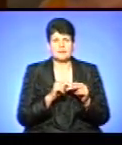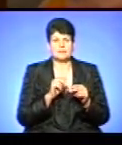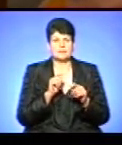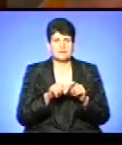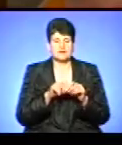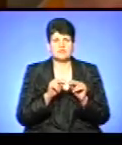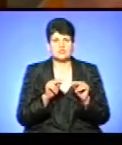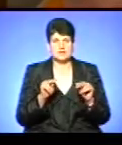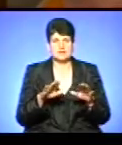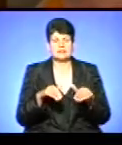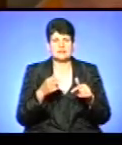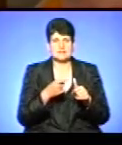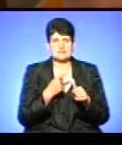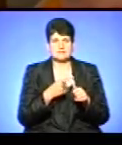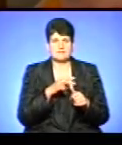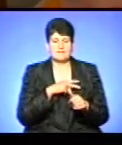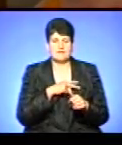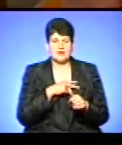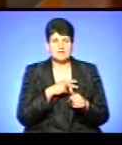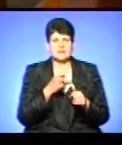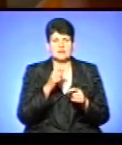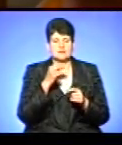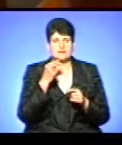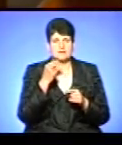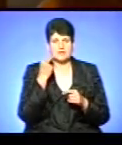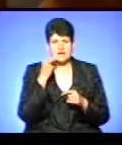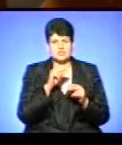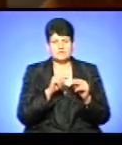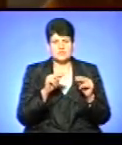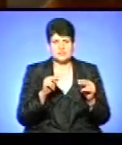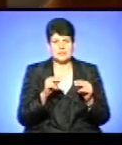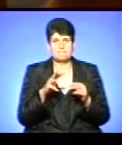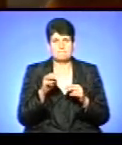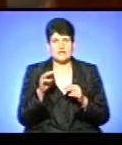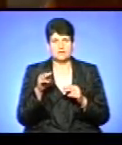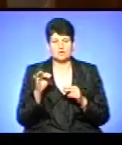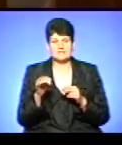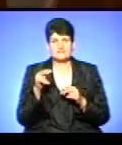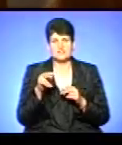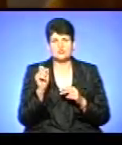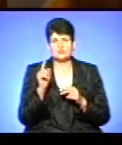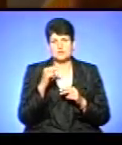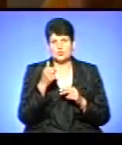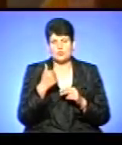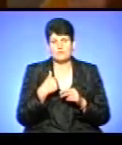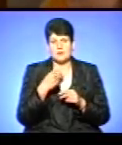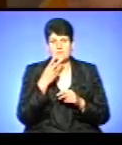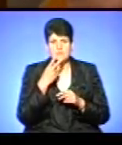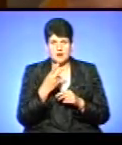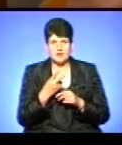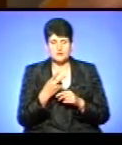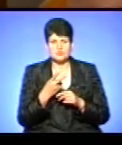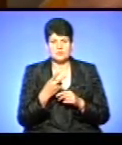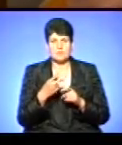на присвоєння звань старший вчитель-методист з 2011 року. Тобто ми бачимо